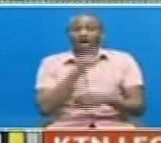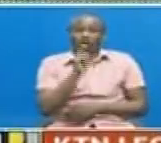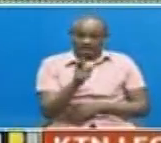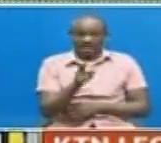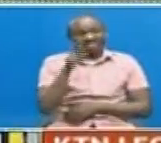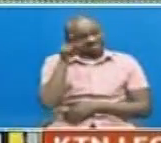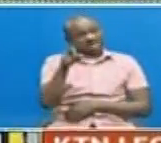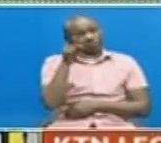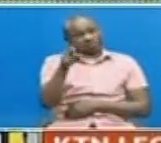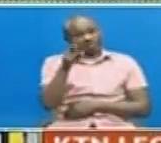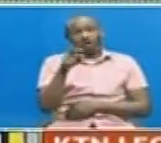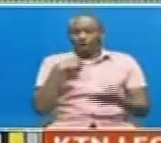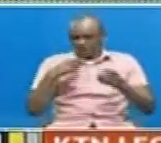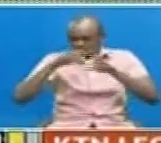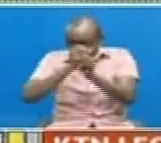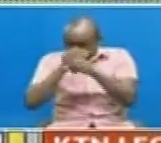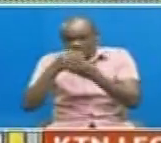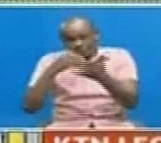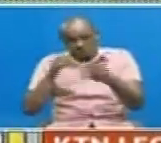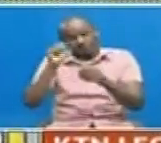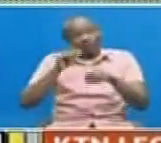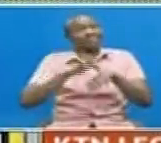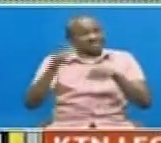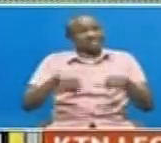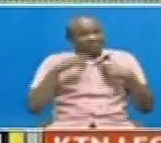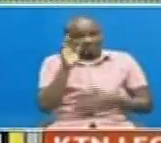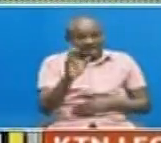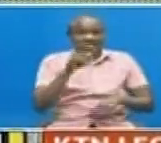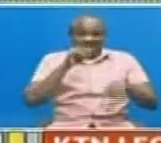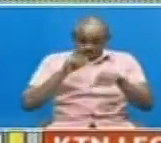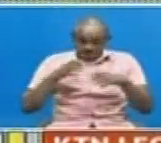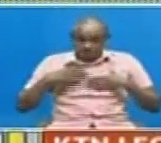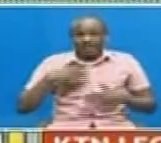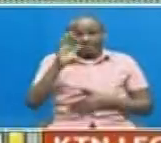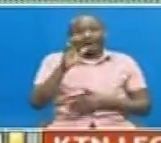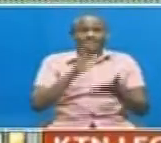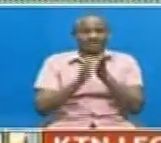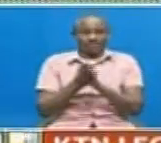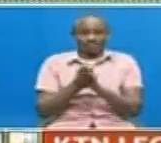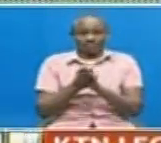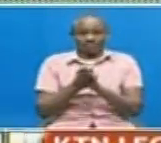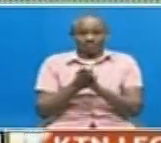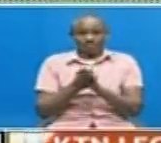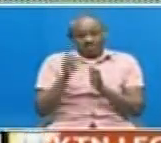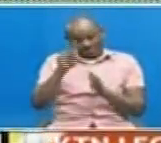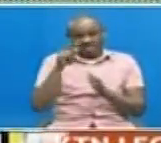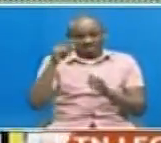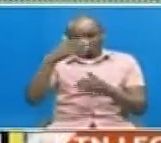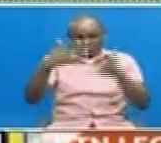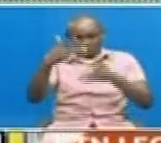kufanyiwa utafiti huenda ukaathiri afya yako na kufanya mwili wako, una kidogo mtambo wangu hapo uko